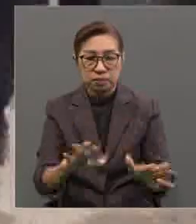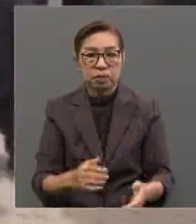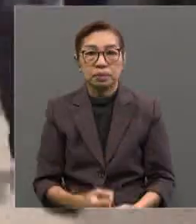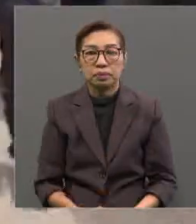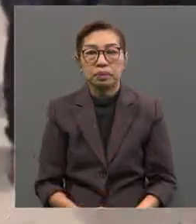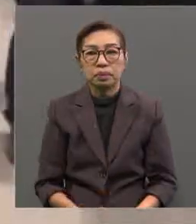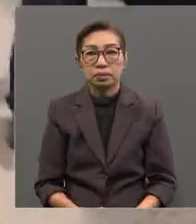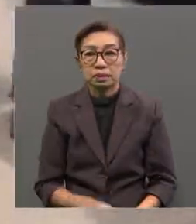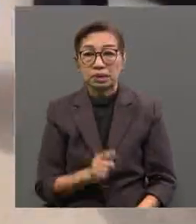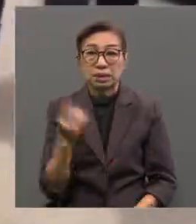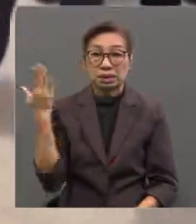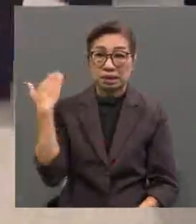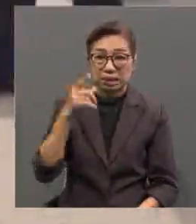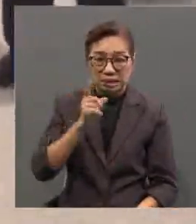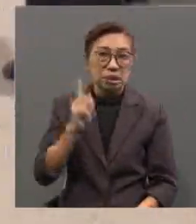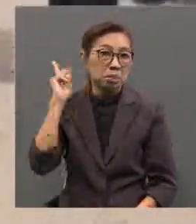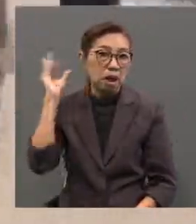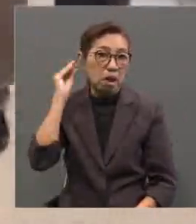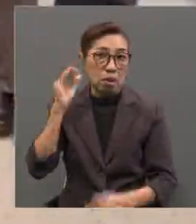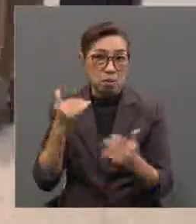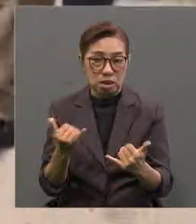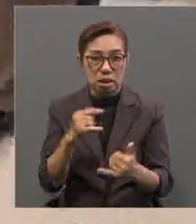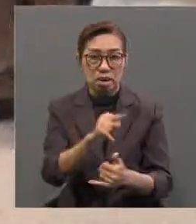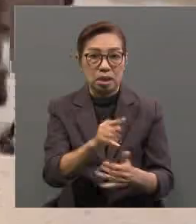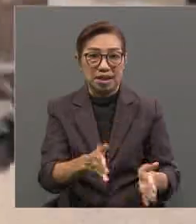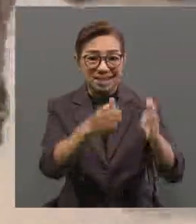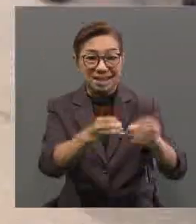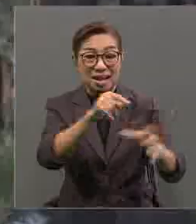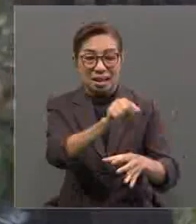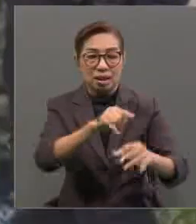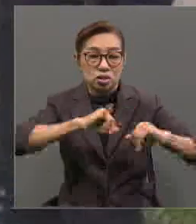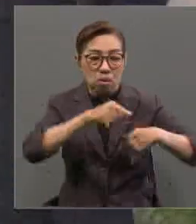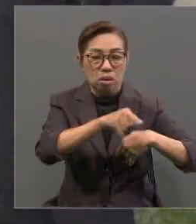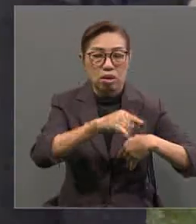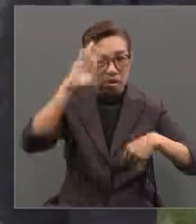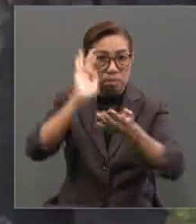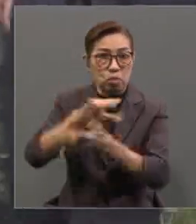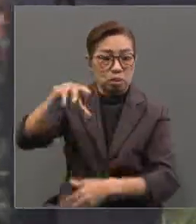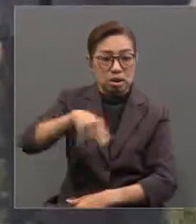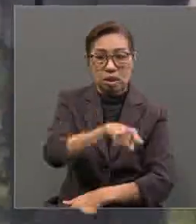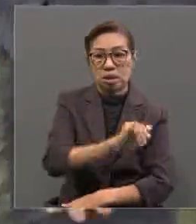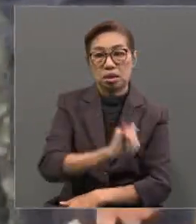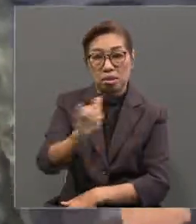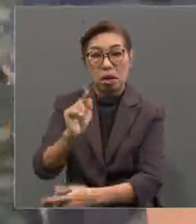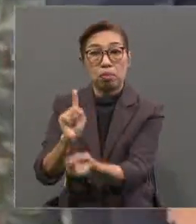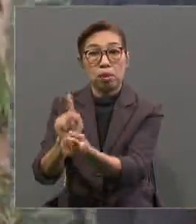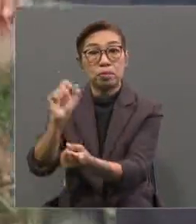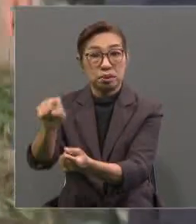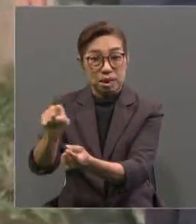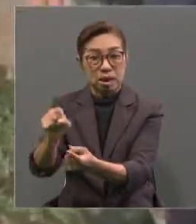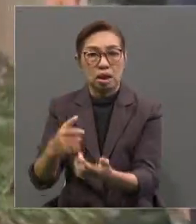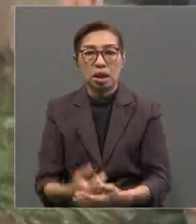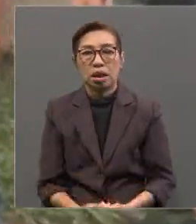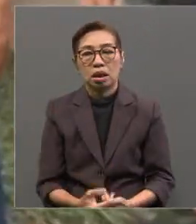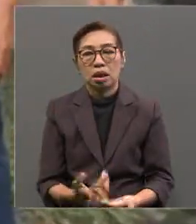คือจากเดิมเมื่อวานนี้มีข่าวบอกว่าเดี๋ยววันนี้ทางเจ้าของโกดังเนี่ยจะเดินทางเข้าพบกับทางตำรวจพนักงานสืบสวนสอบสวนใน